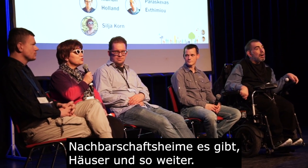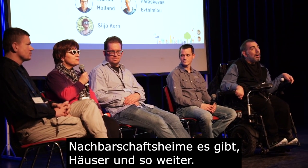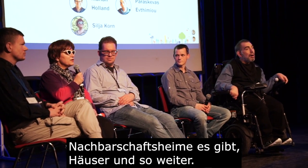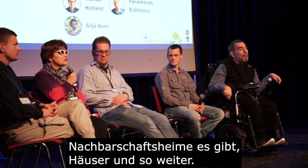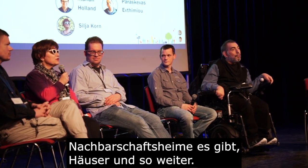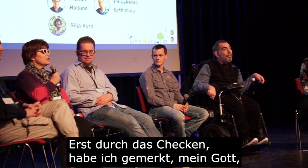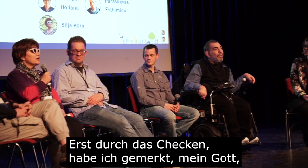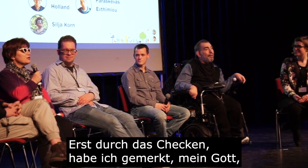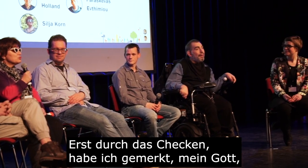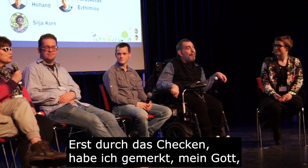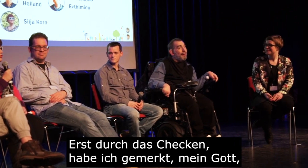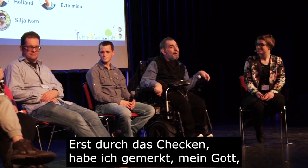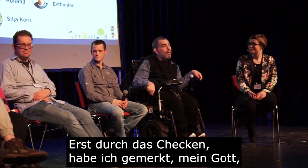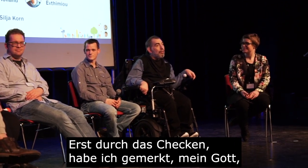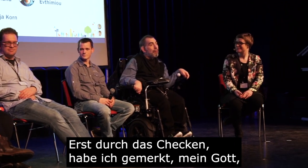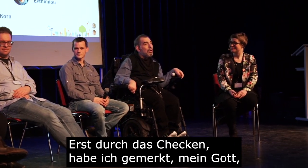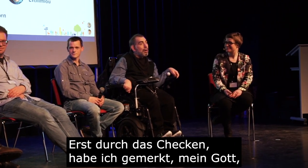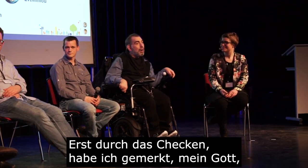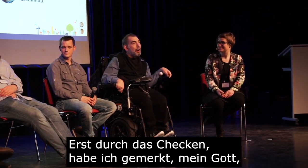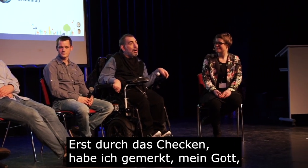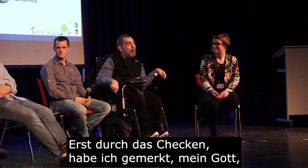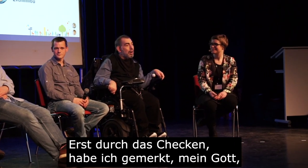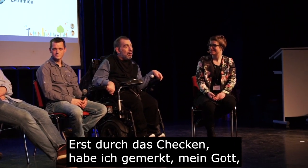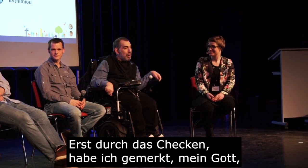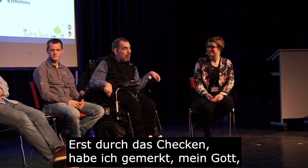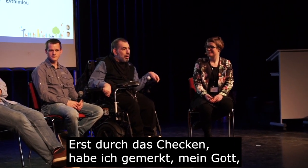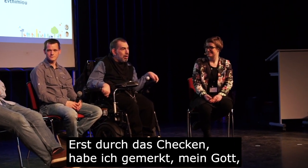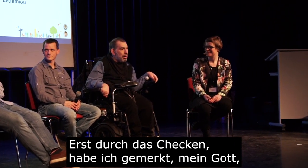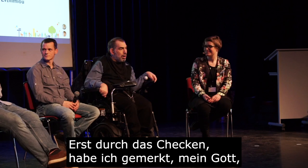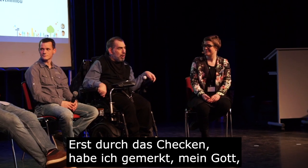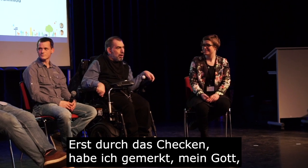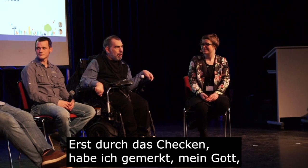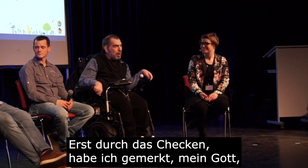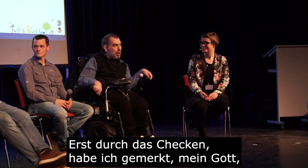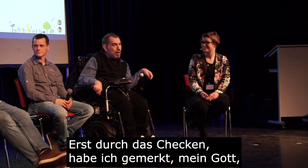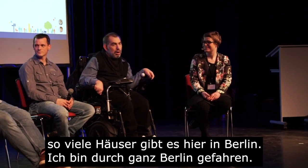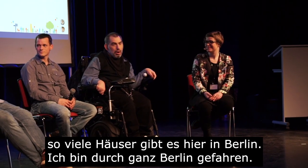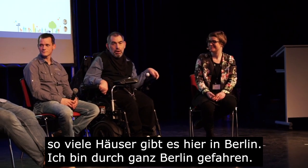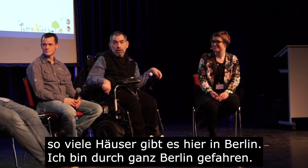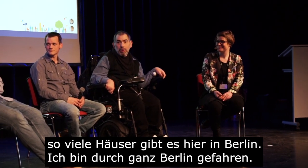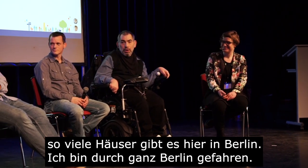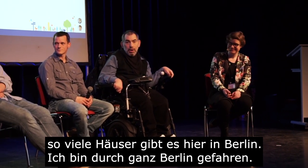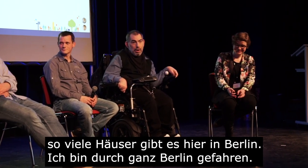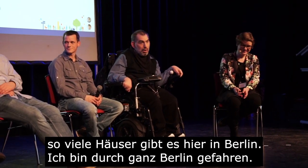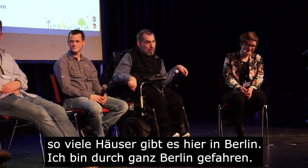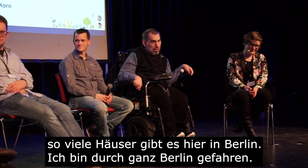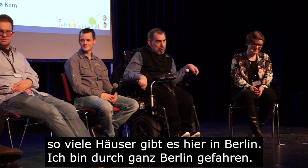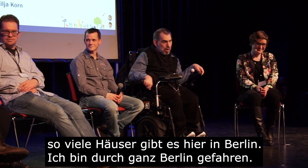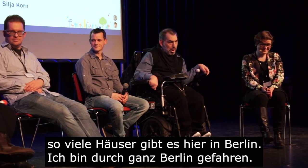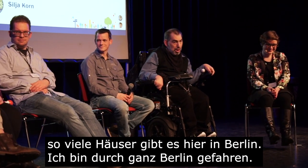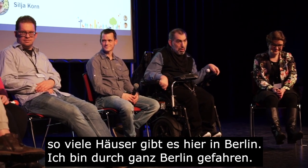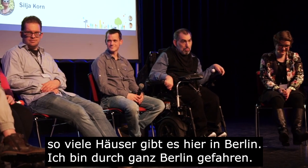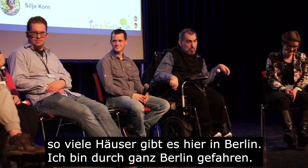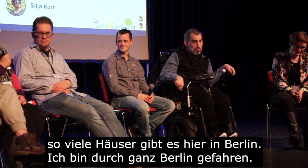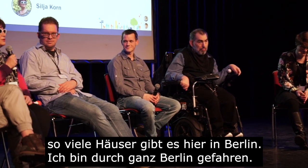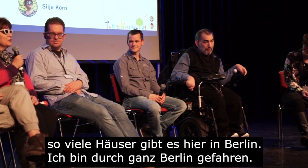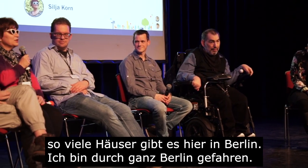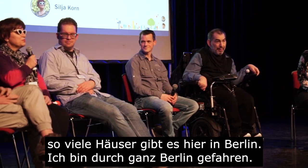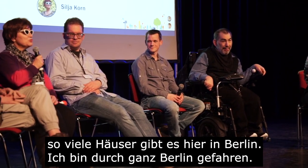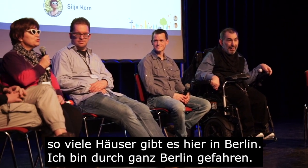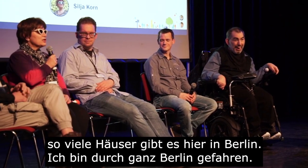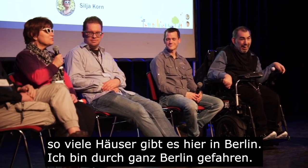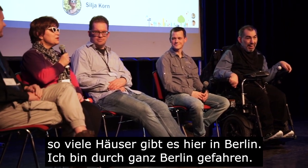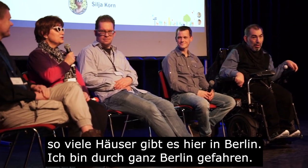Häuser und so weiter. Erst durch das Checken habe ich gemerkt, mein Gott, so viele Häuser gibt es hier in Berlin.